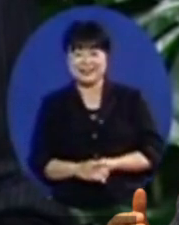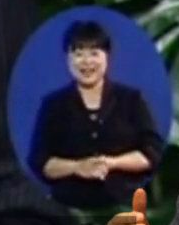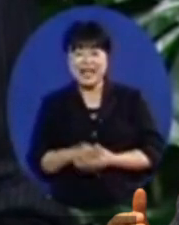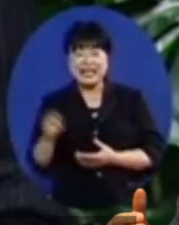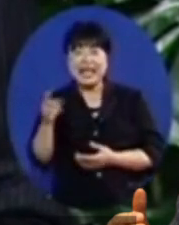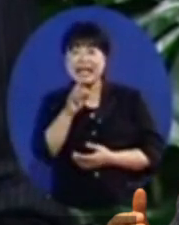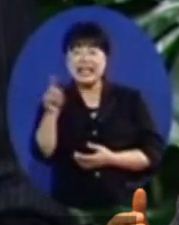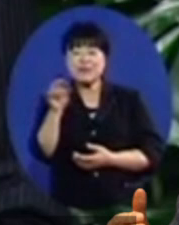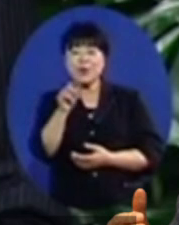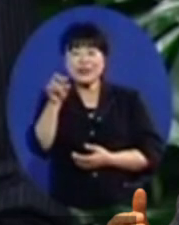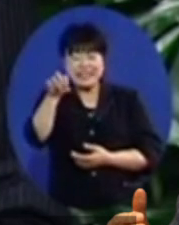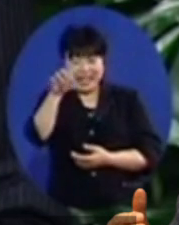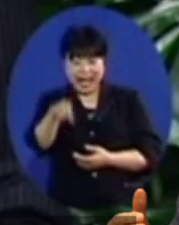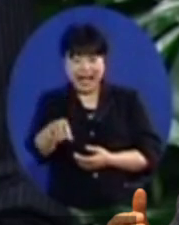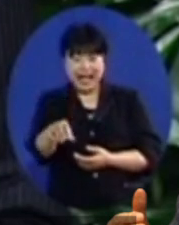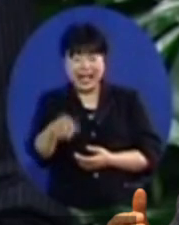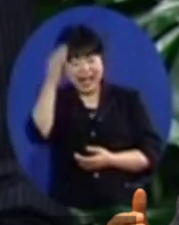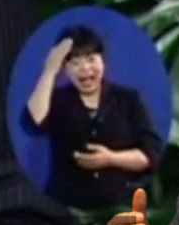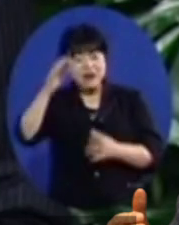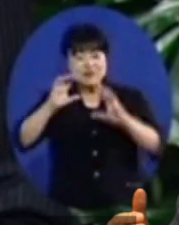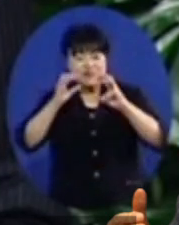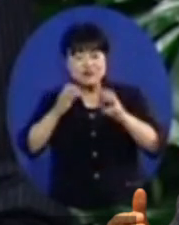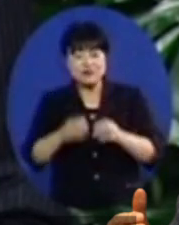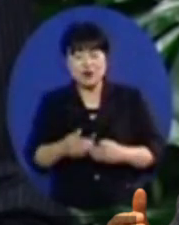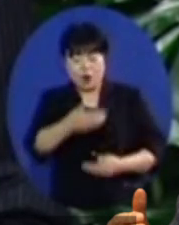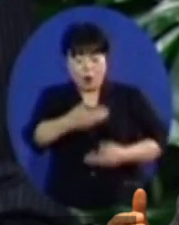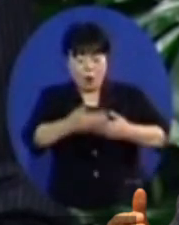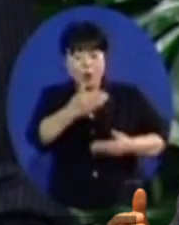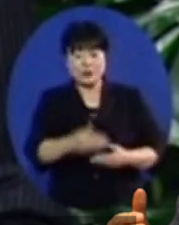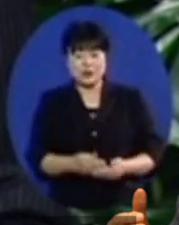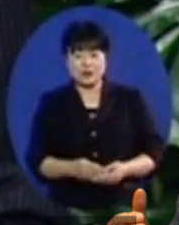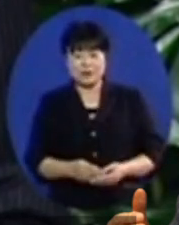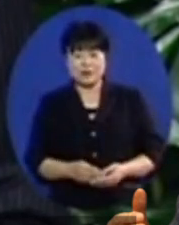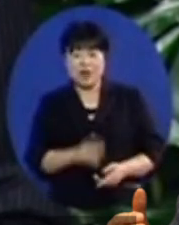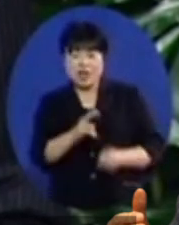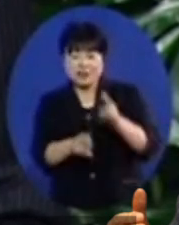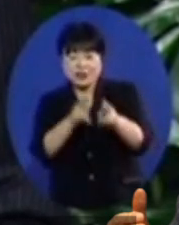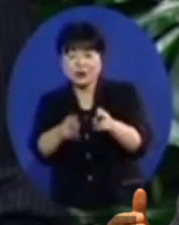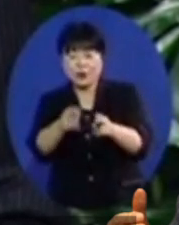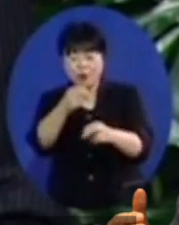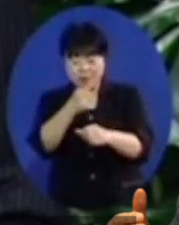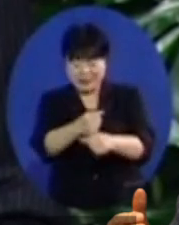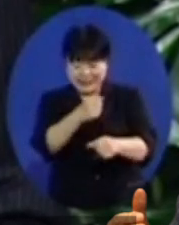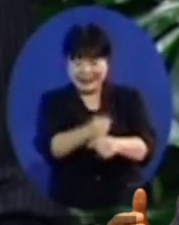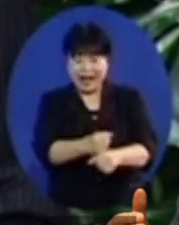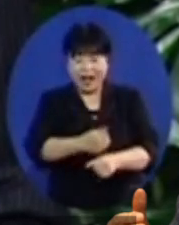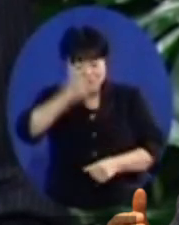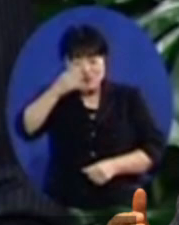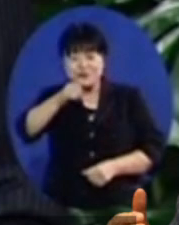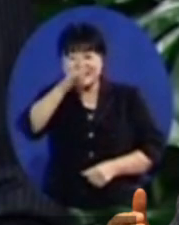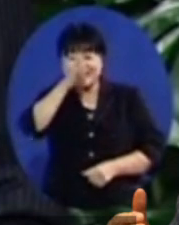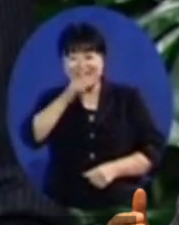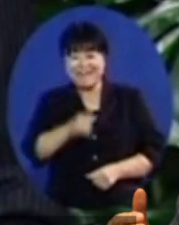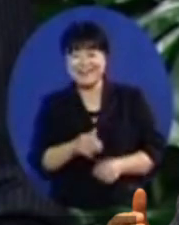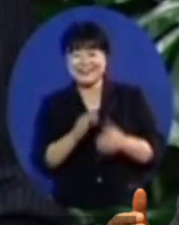캘리포니아에 한국 고속철도를 놓겠다는 꿈을 가지고 계십니다.